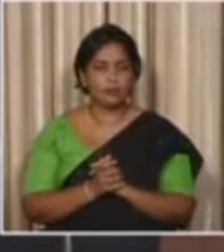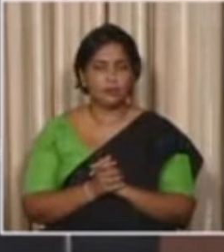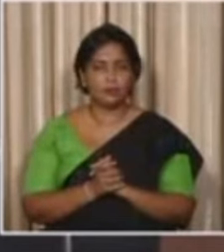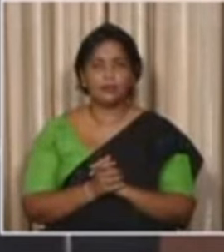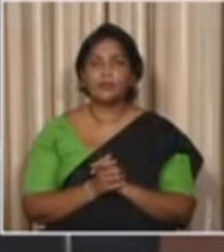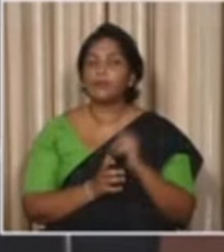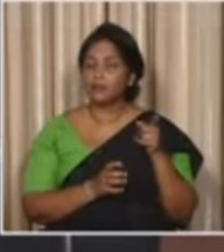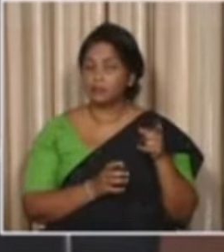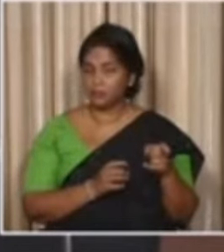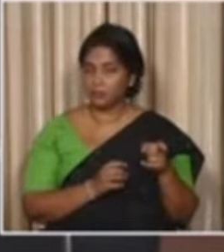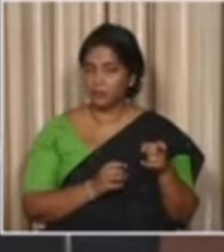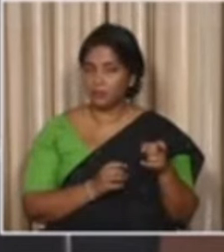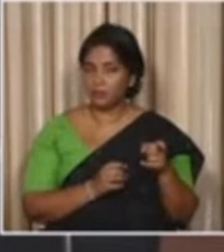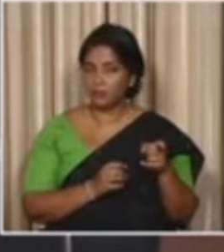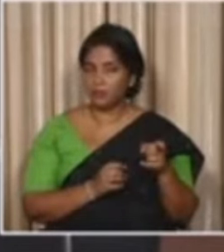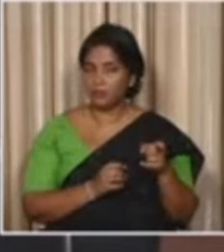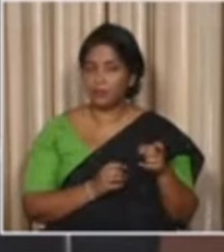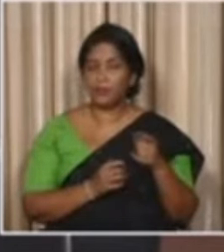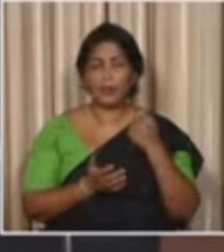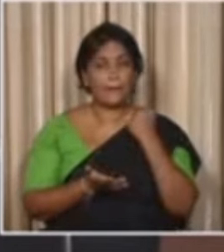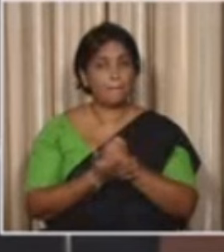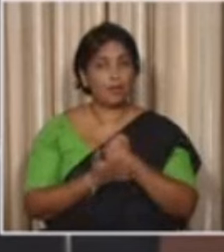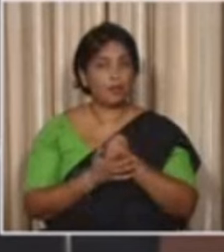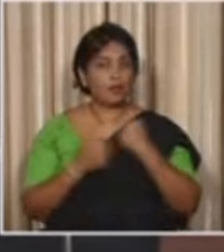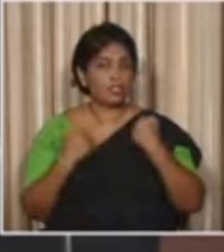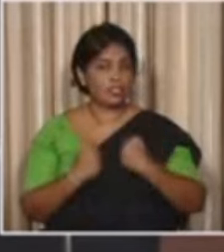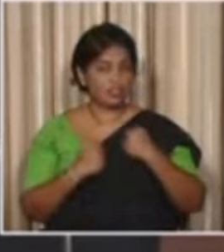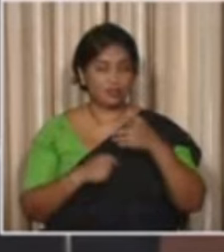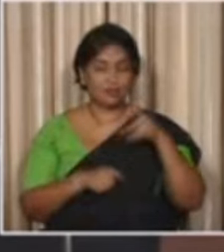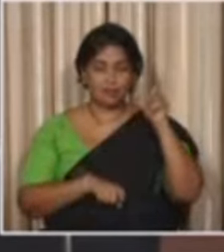මේ මහා බැංකුවේ නිලධාරීන්